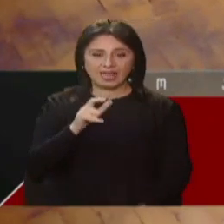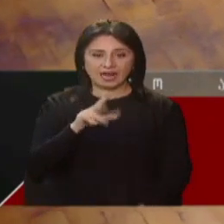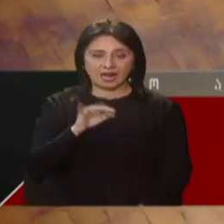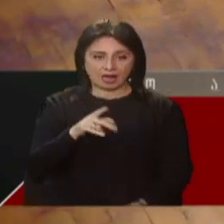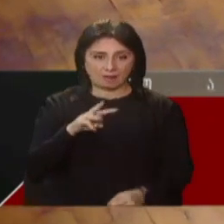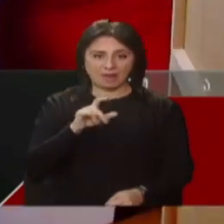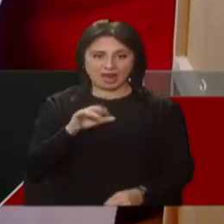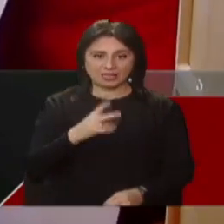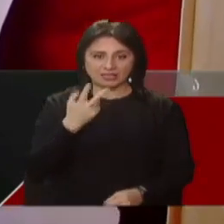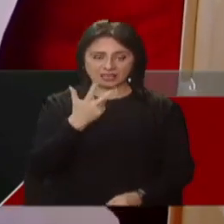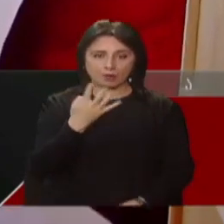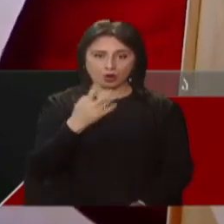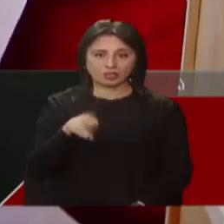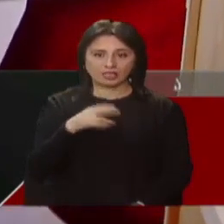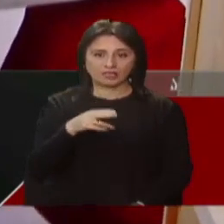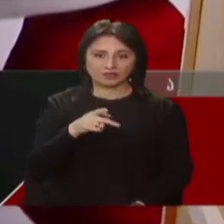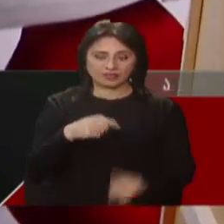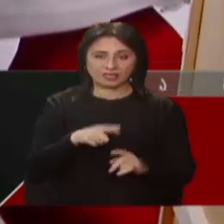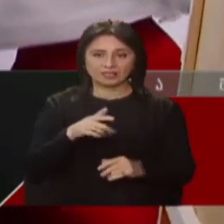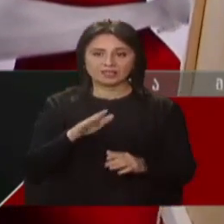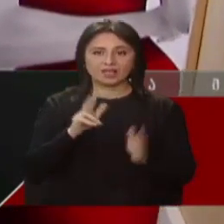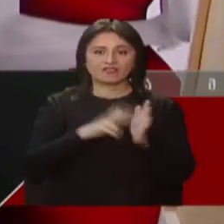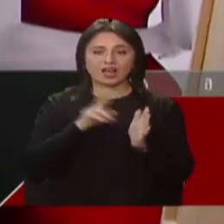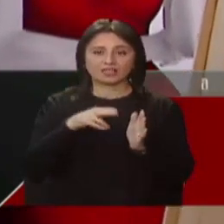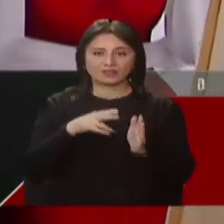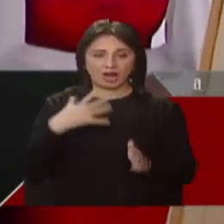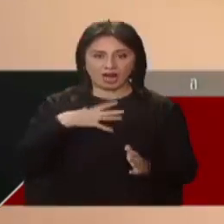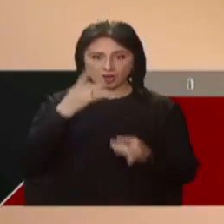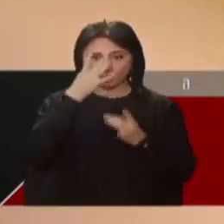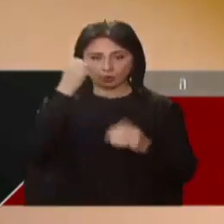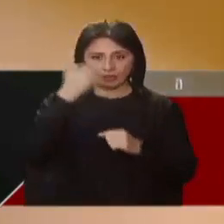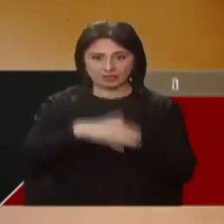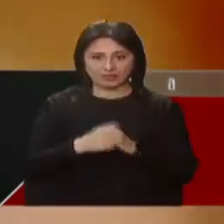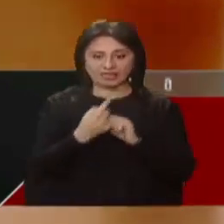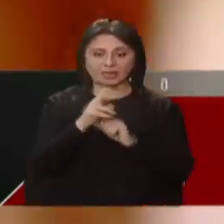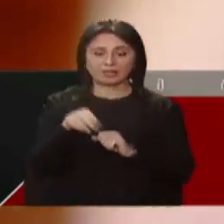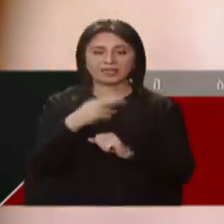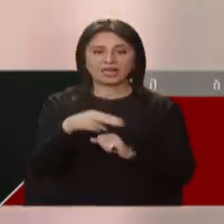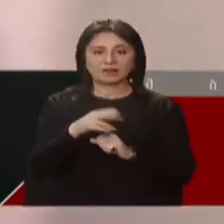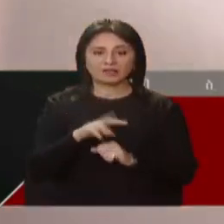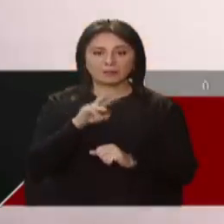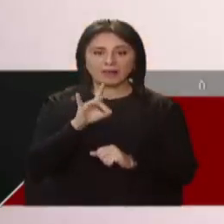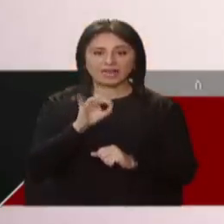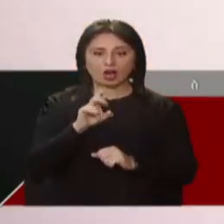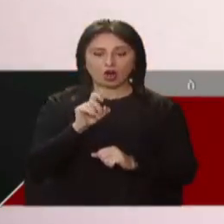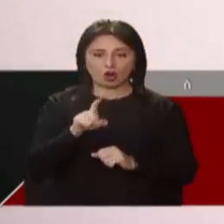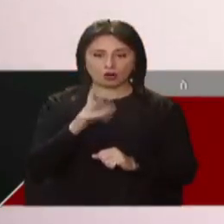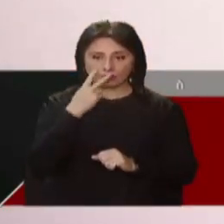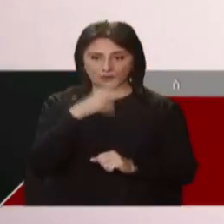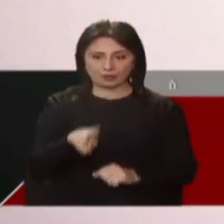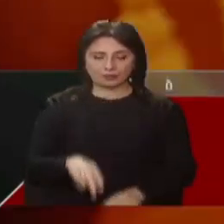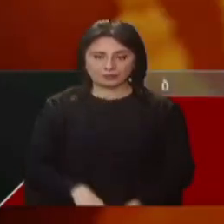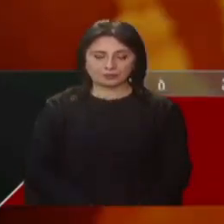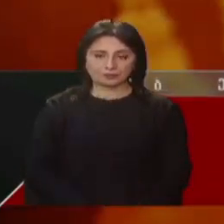ნამუშევრებს 3-4 დეკემბერს ფრინჩ გალერეაში, 8 დეკემბერს ქართული კულტურის ცენტრში, 11 დეკემბერს კი მერკინ ჰოლში იხილავს.